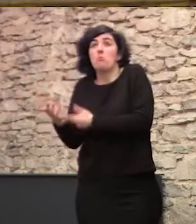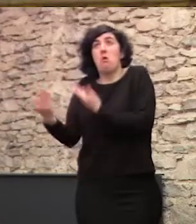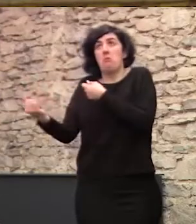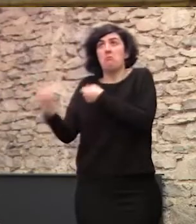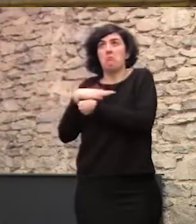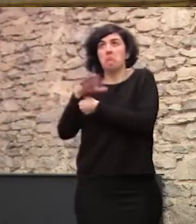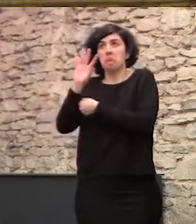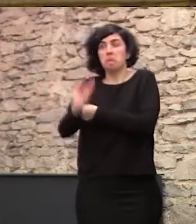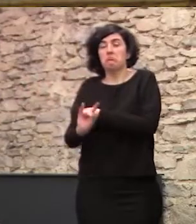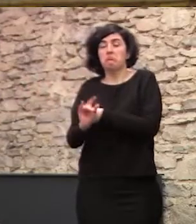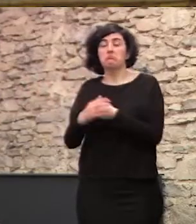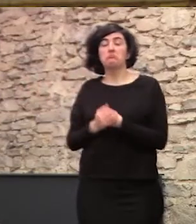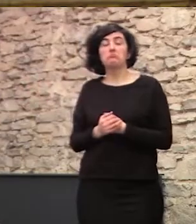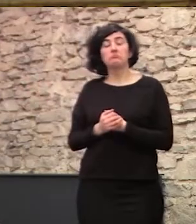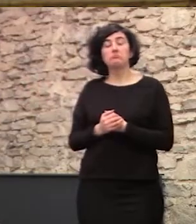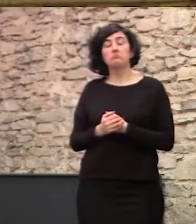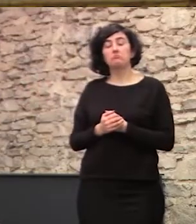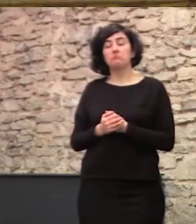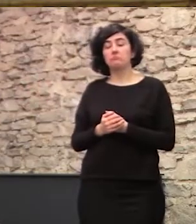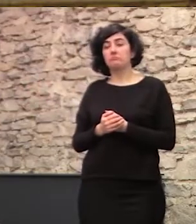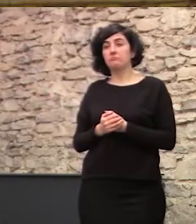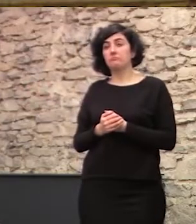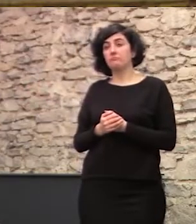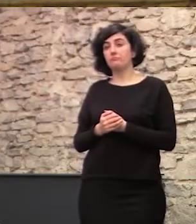eragina eukizutenak,